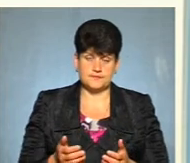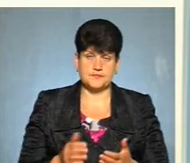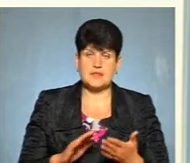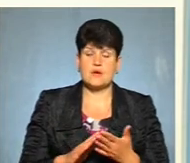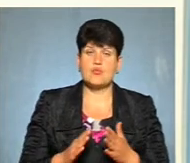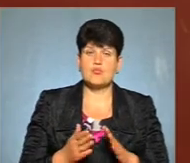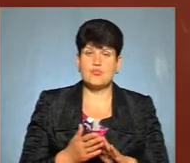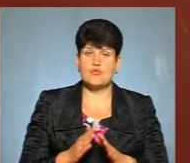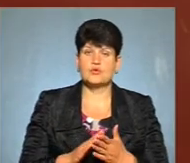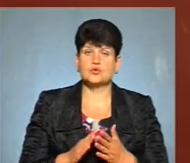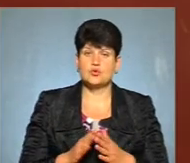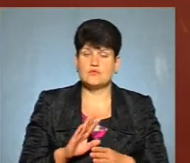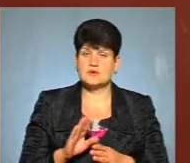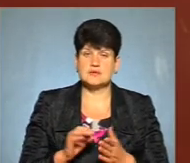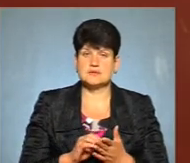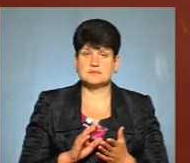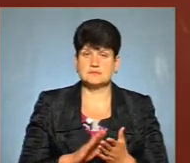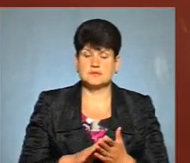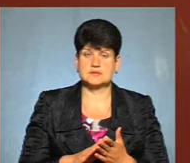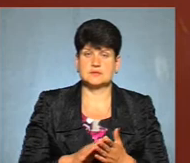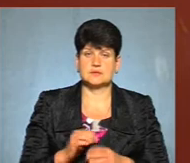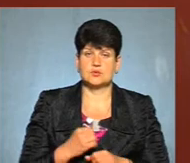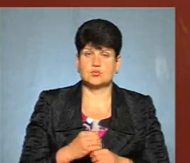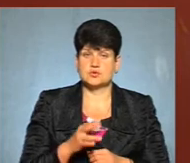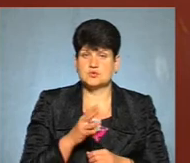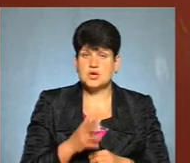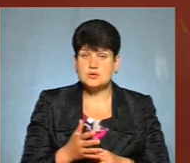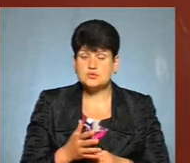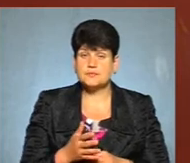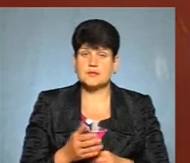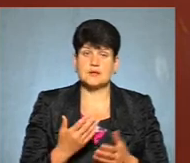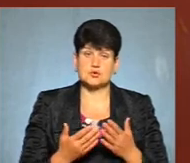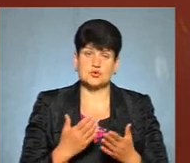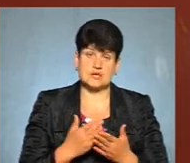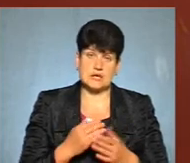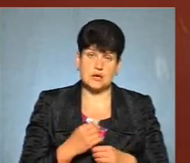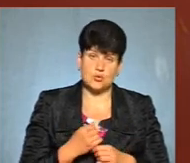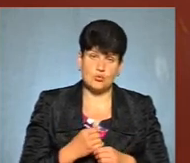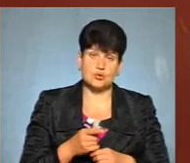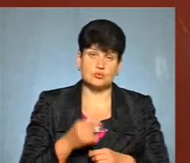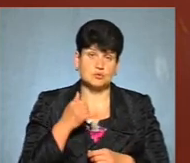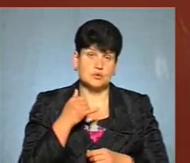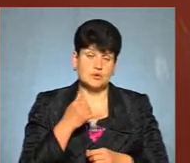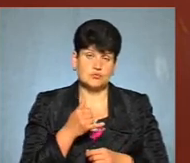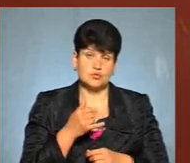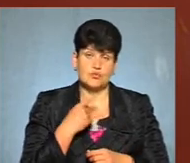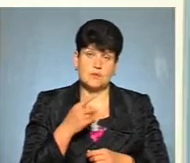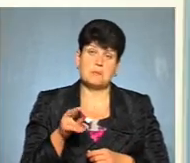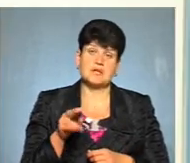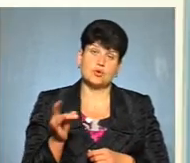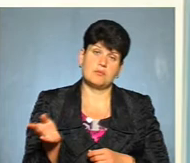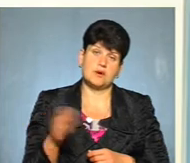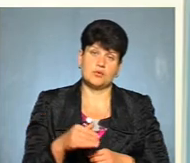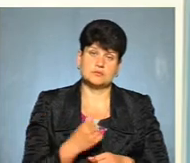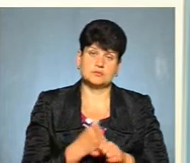умовах договору з нефіксованим робочим часом. Тобто, якщо є робота, йому телефонують і кажуть: «Петро, ти виходиш